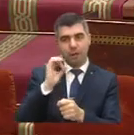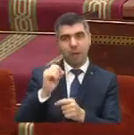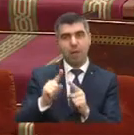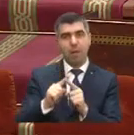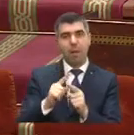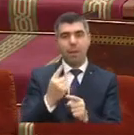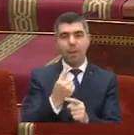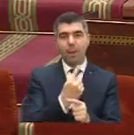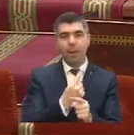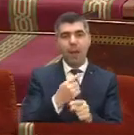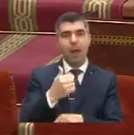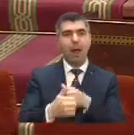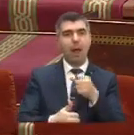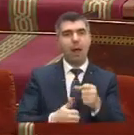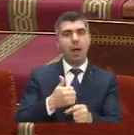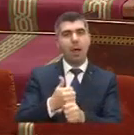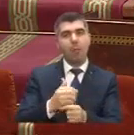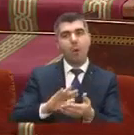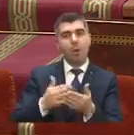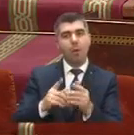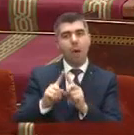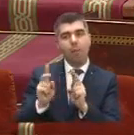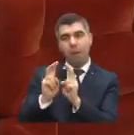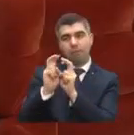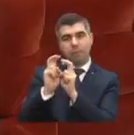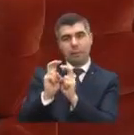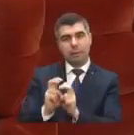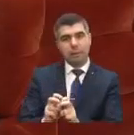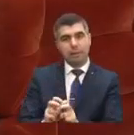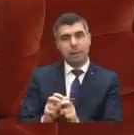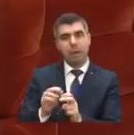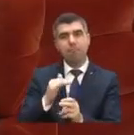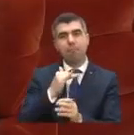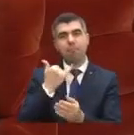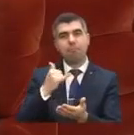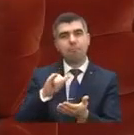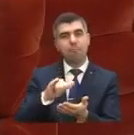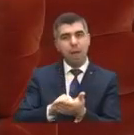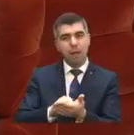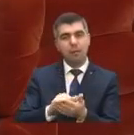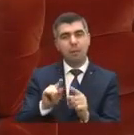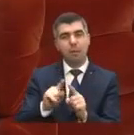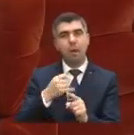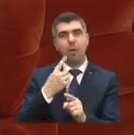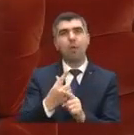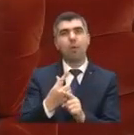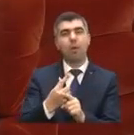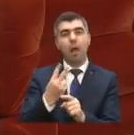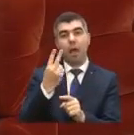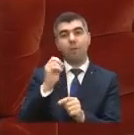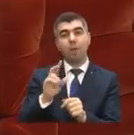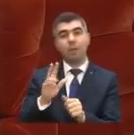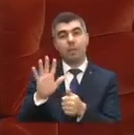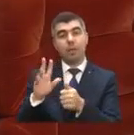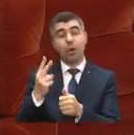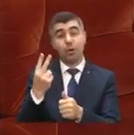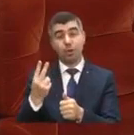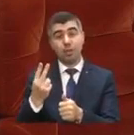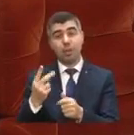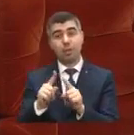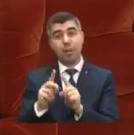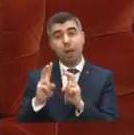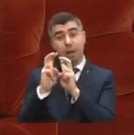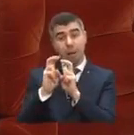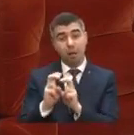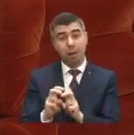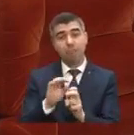2017-2026 اللي من المفروض اننا نقلصوا فيها عدد القتلى ب 50% في الافق ديال 2026. عندنا عده محاور وعده